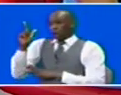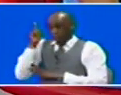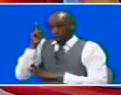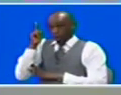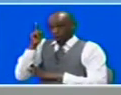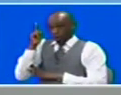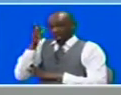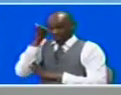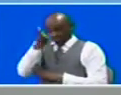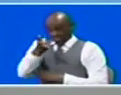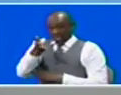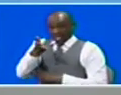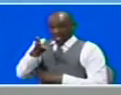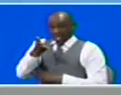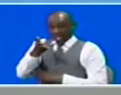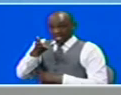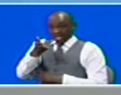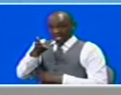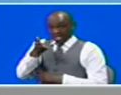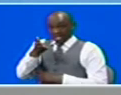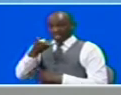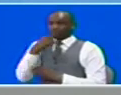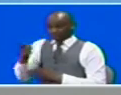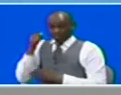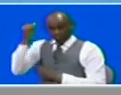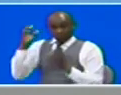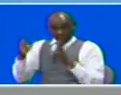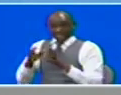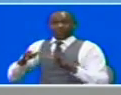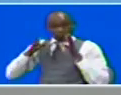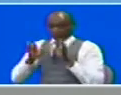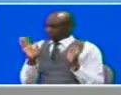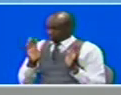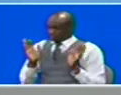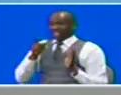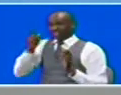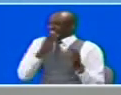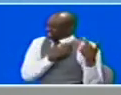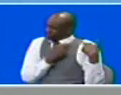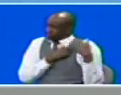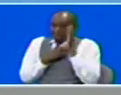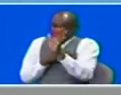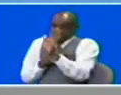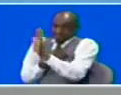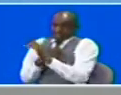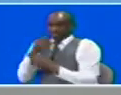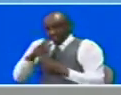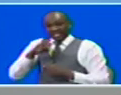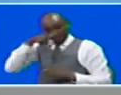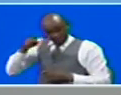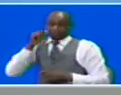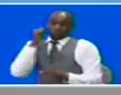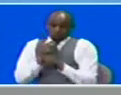utapata ambayo imetunuku chama chochote jukumu hili. Hiyo ni jukumu ambayo tunasema wanafaa